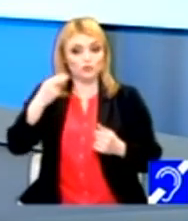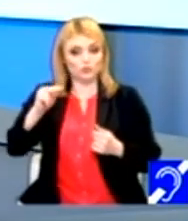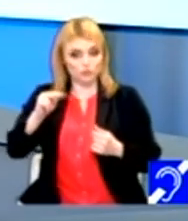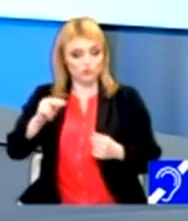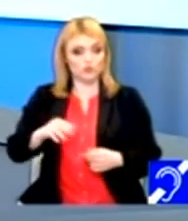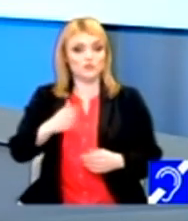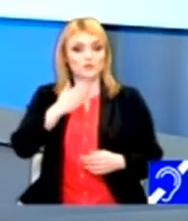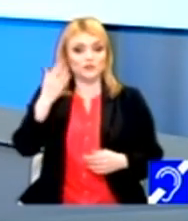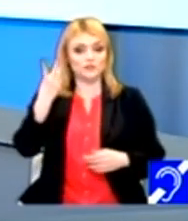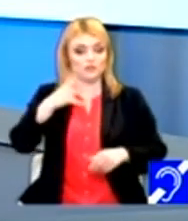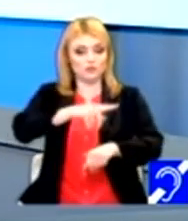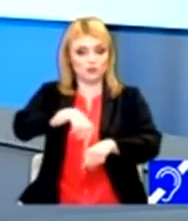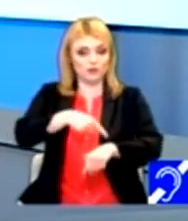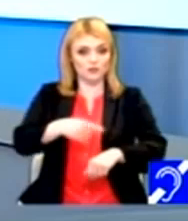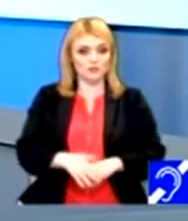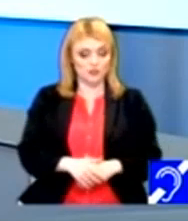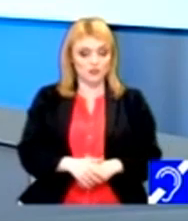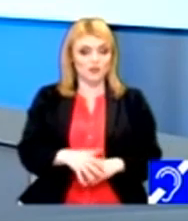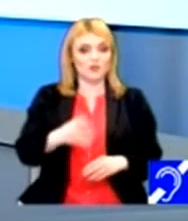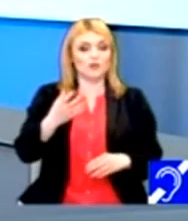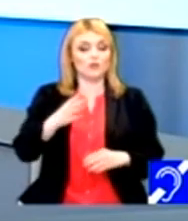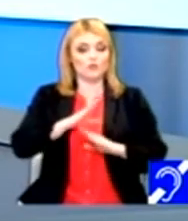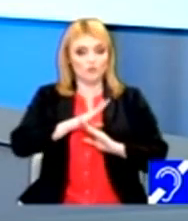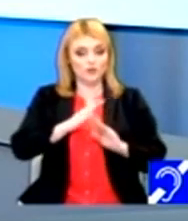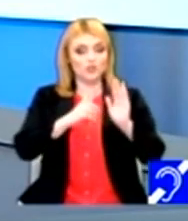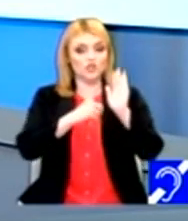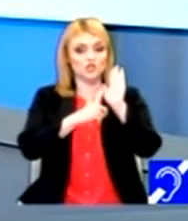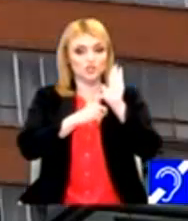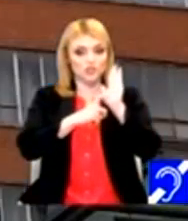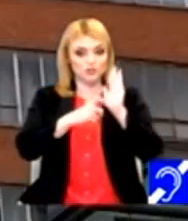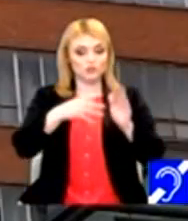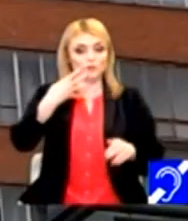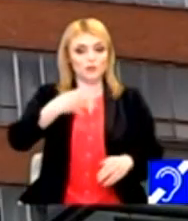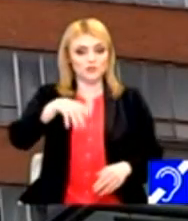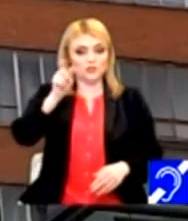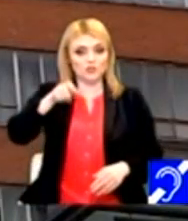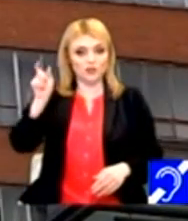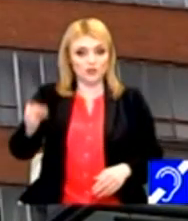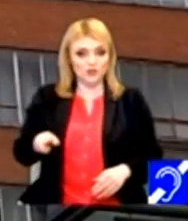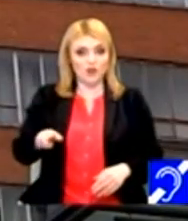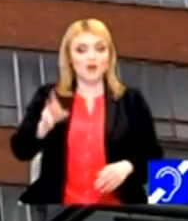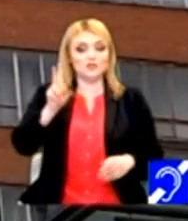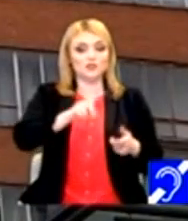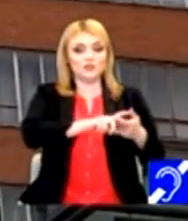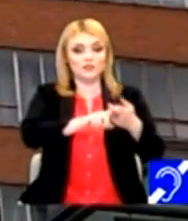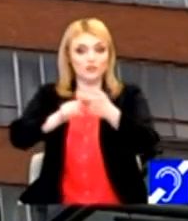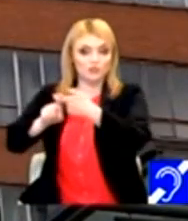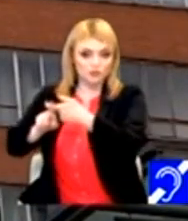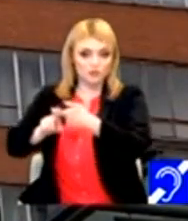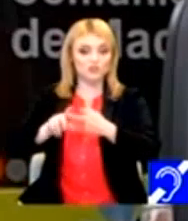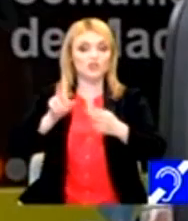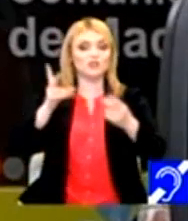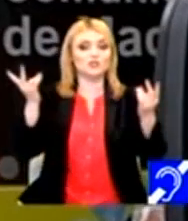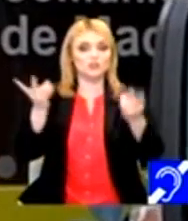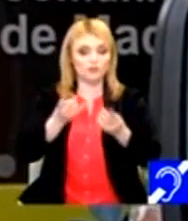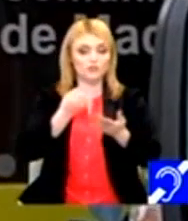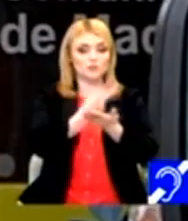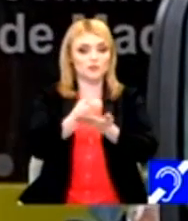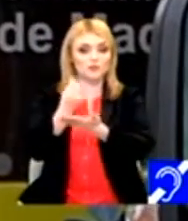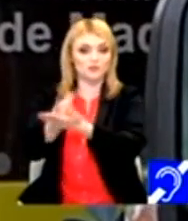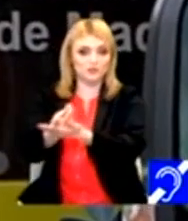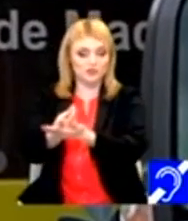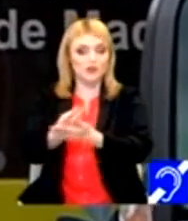seară Eurogrupul încearcă să ajungă la o concluzie dacă ajută sau nu Italia și Spania prin emiterea de eurobonduri. Știm